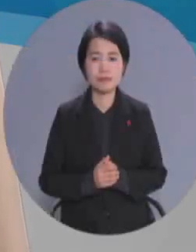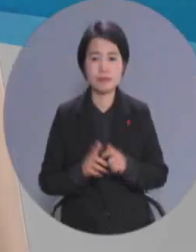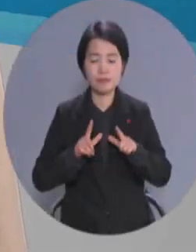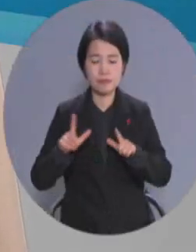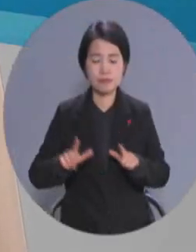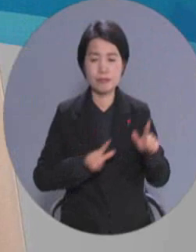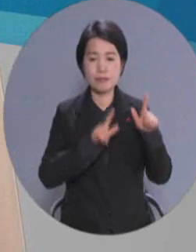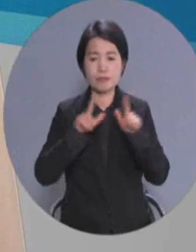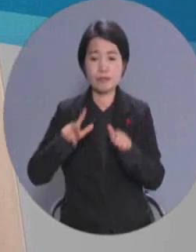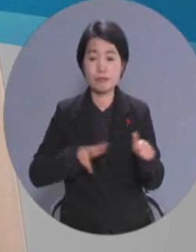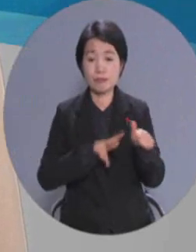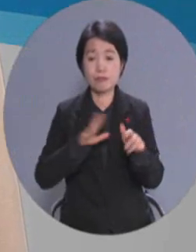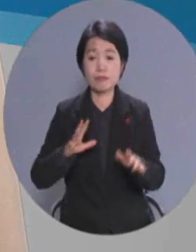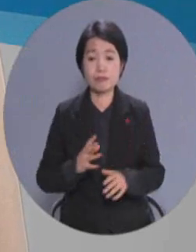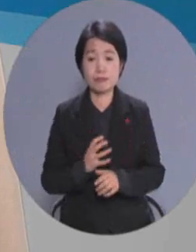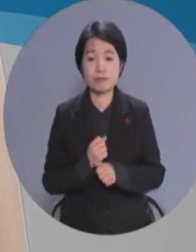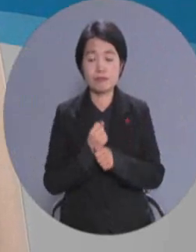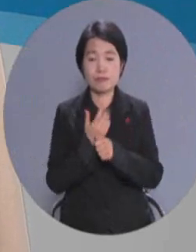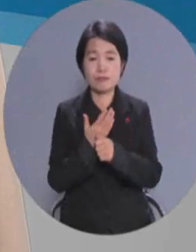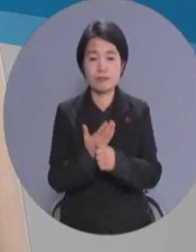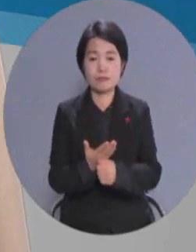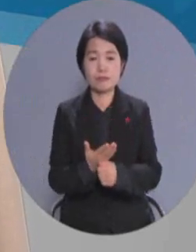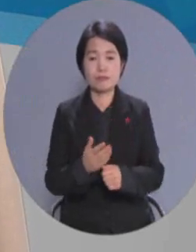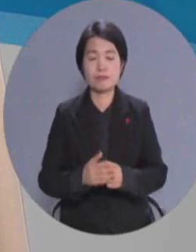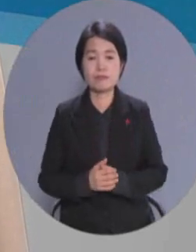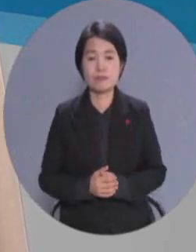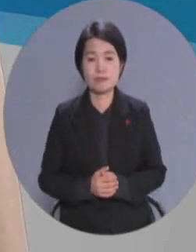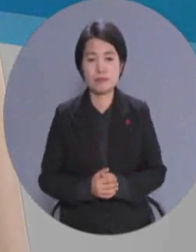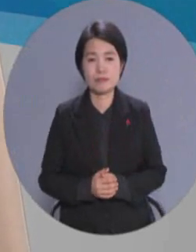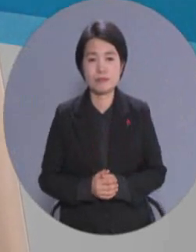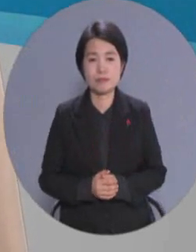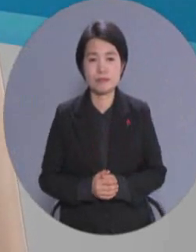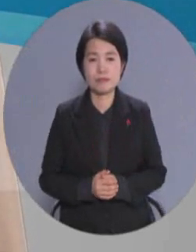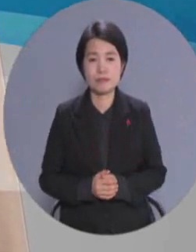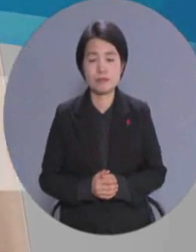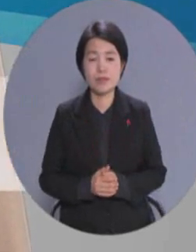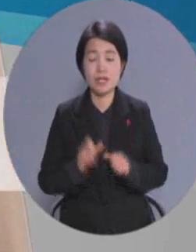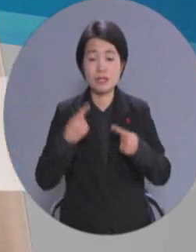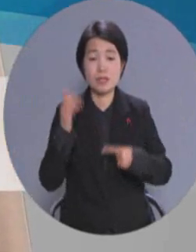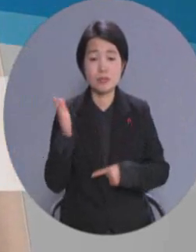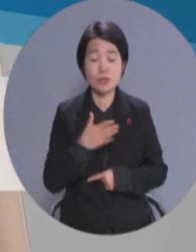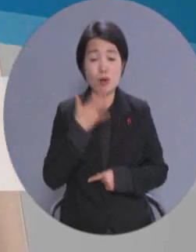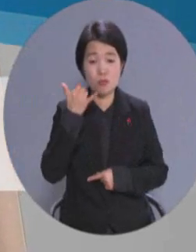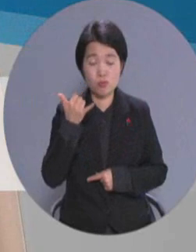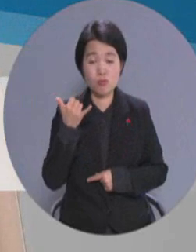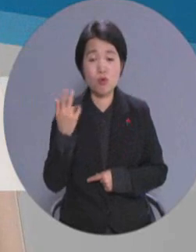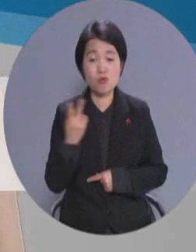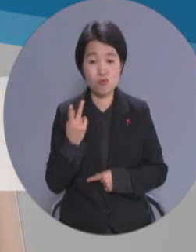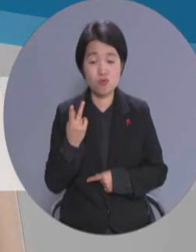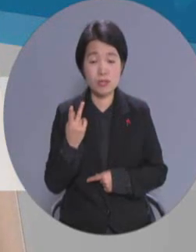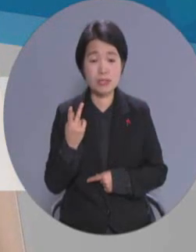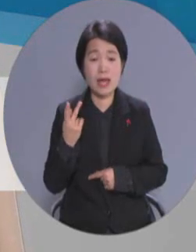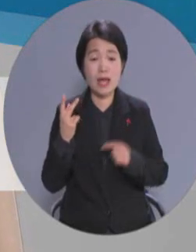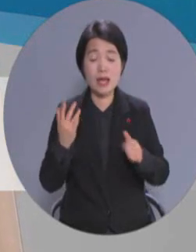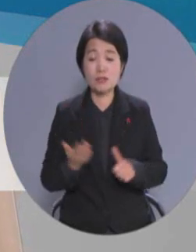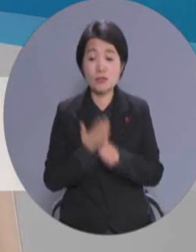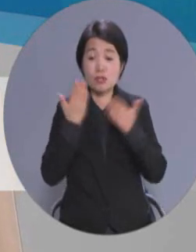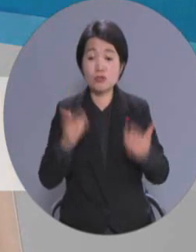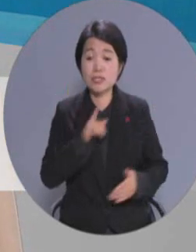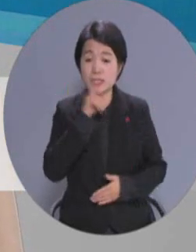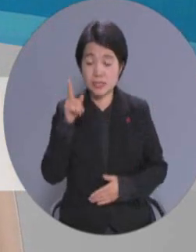날씨와 생활 정보 정리해 드리는 생활 포커스입니다 새해부터는 부모가 모두 유가 요직을 쓸 경우 휴직 중